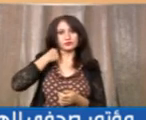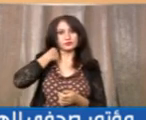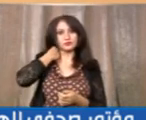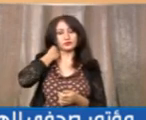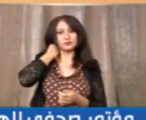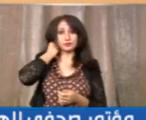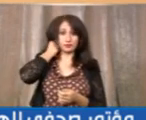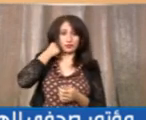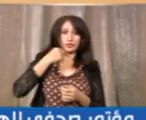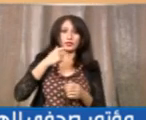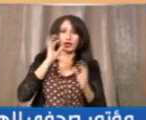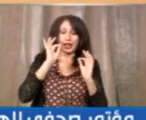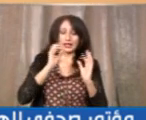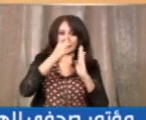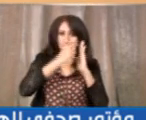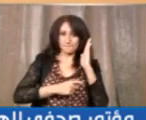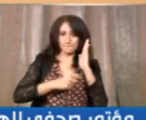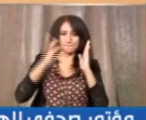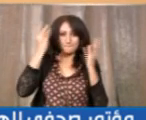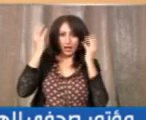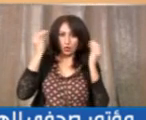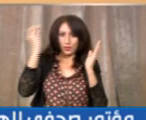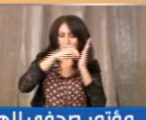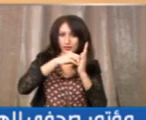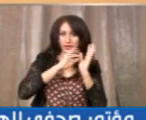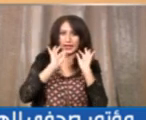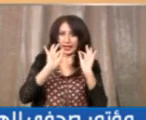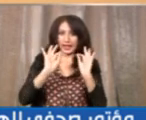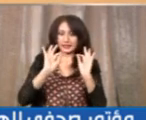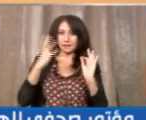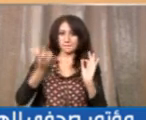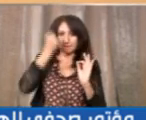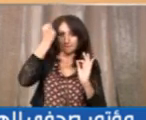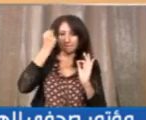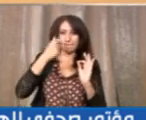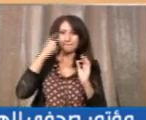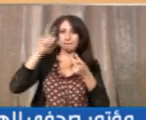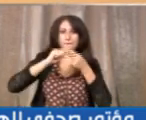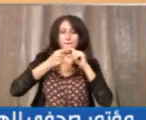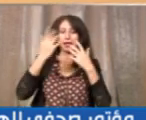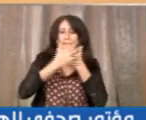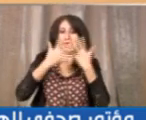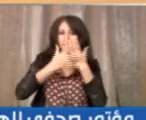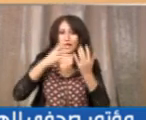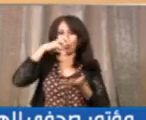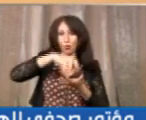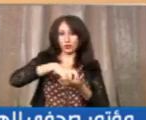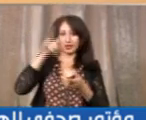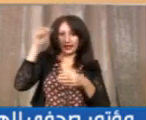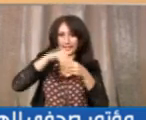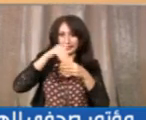قواعد البيانات الانتخابيه طبعا للعلم قاعده البيانات هي ملك للهيئه الوطنيه للانتخابات ويتم